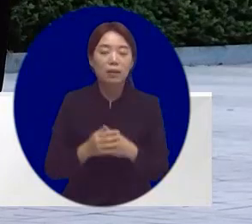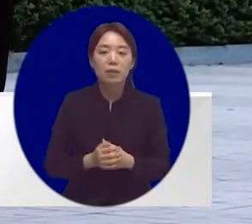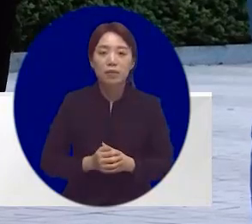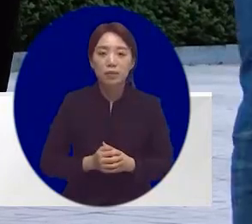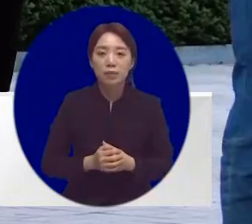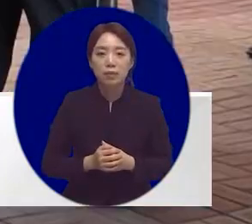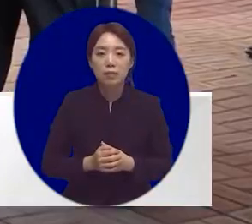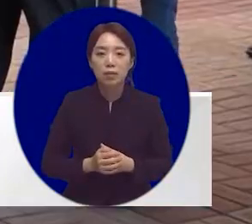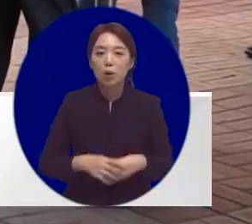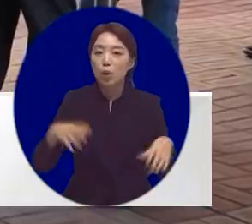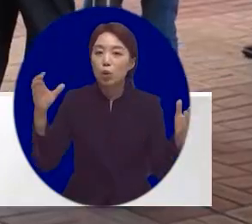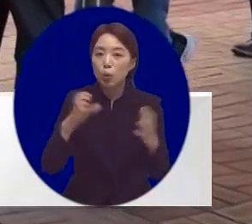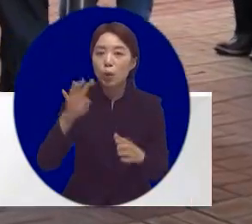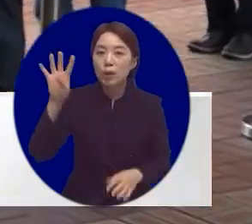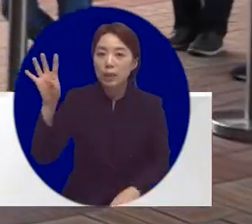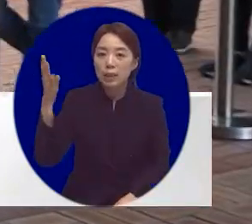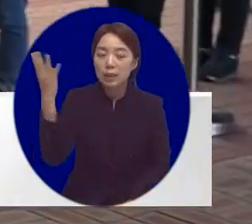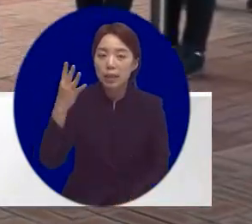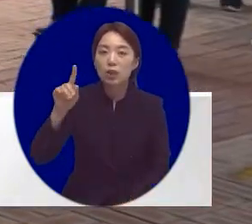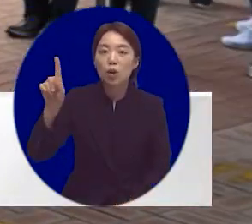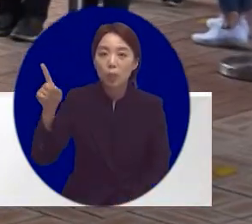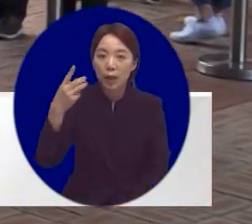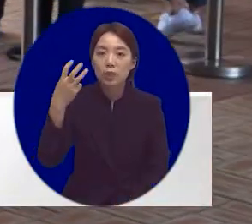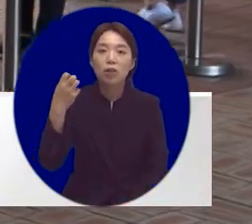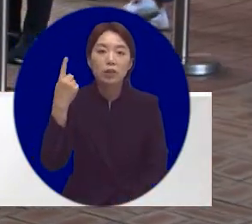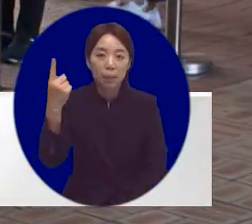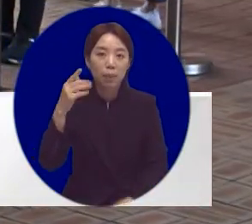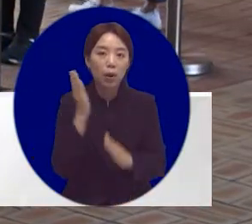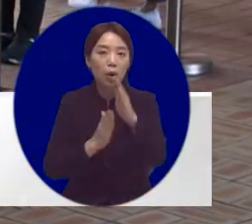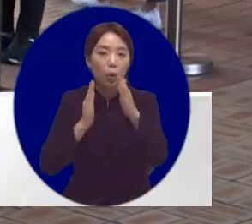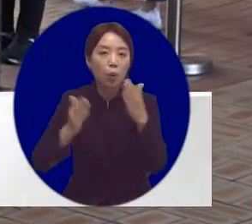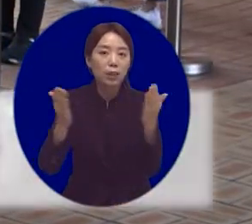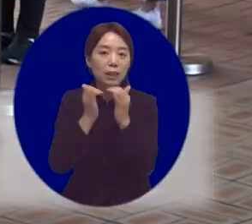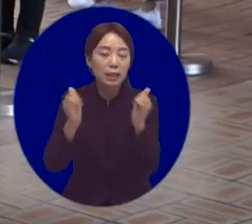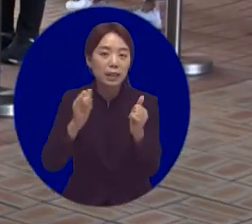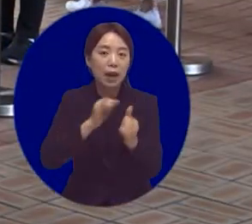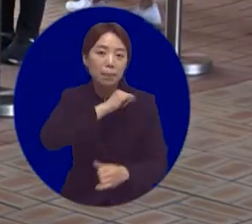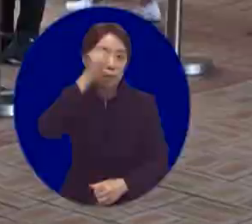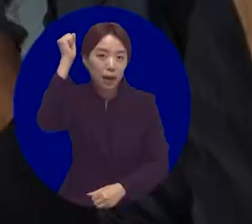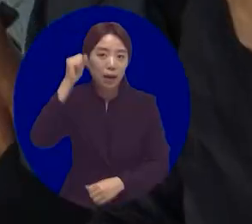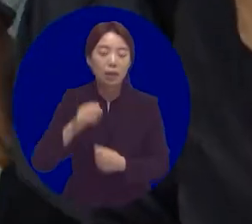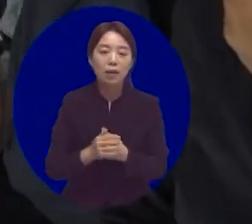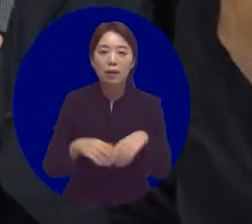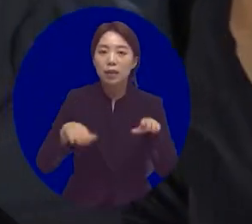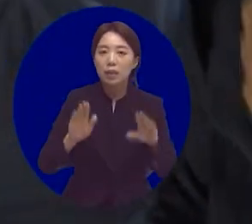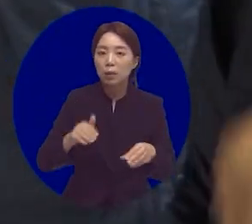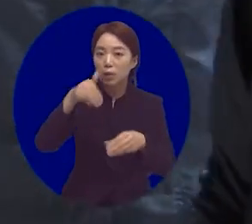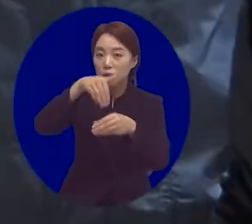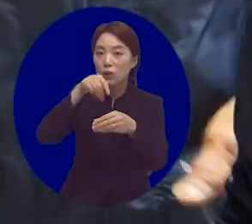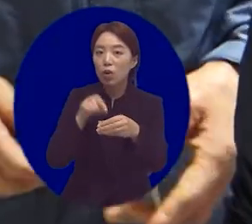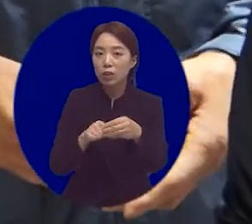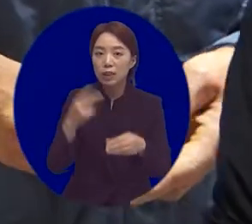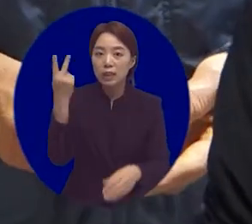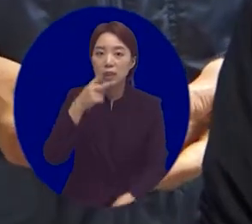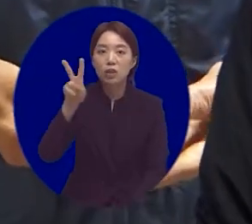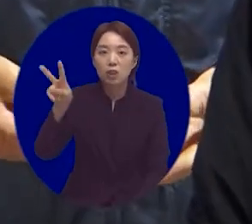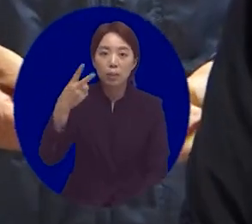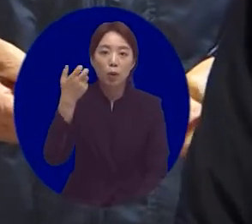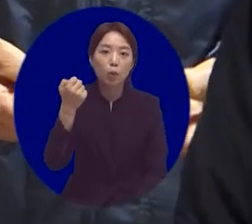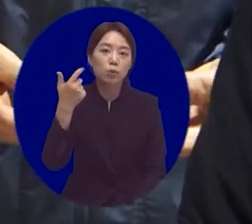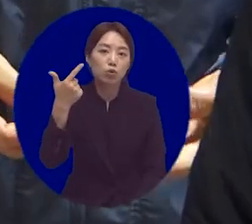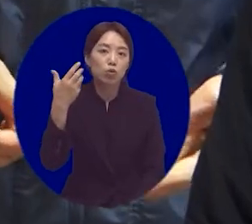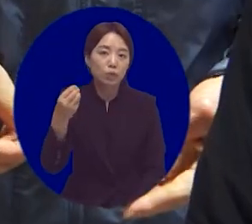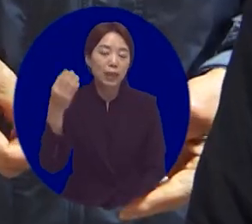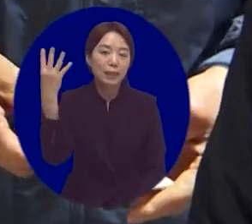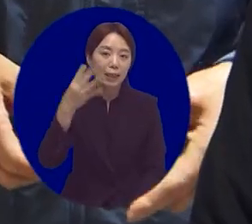실시했으며 총 4,131명의 공직자를 선출했습니다. 이번 지방선거는